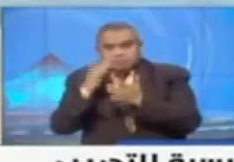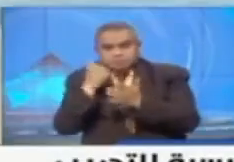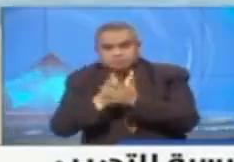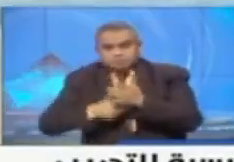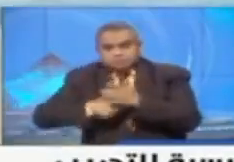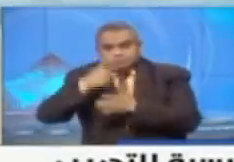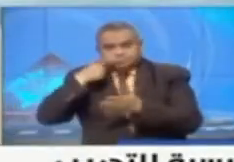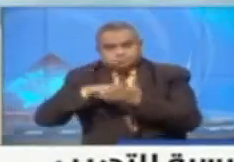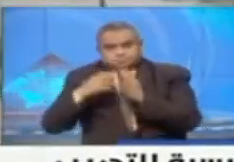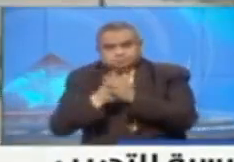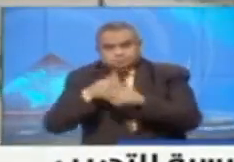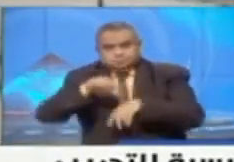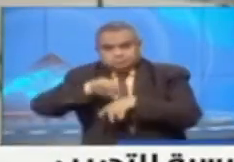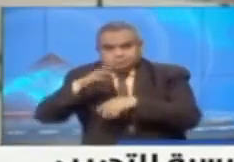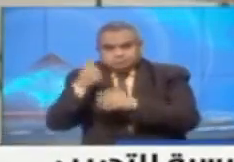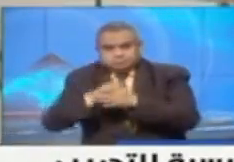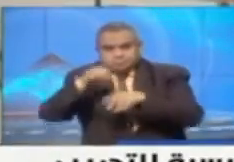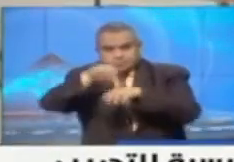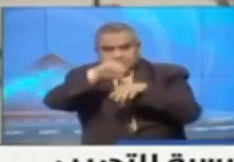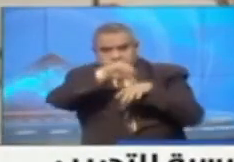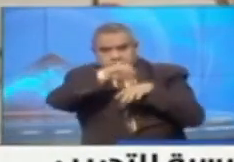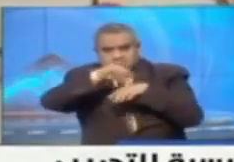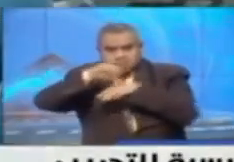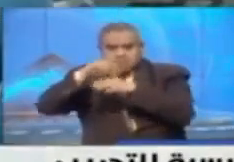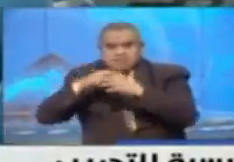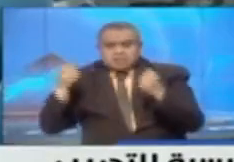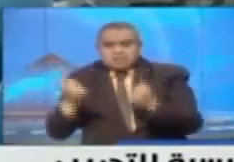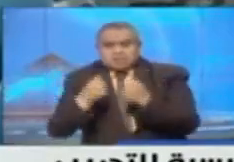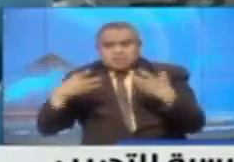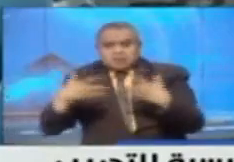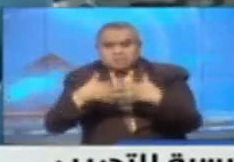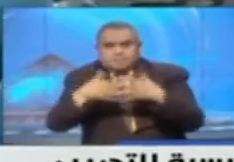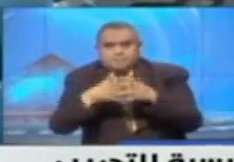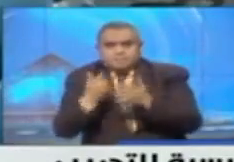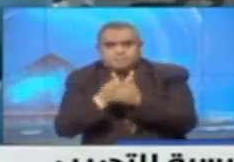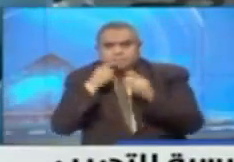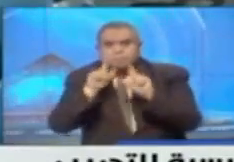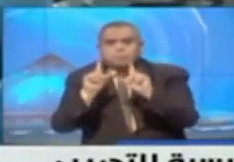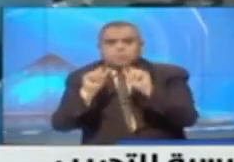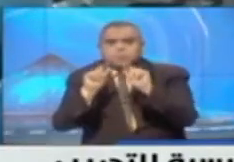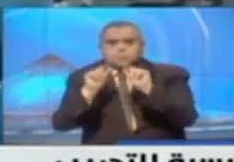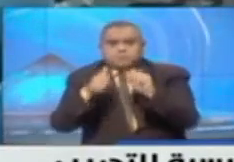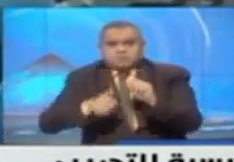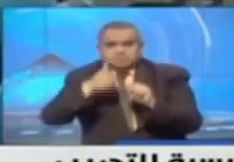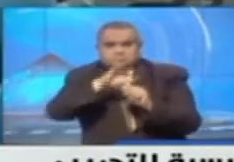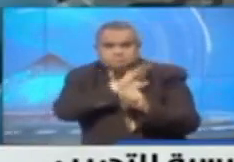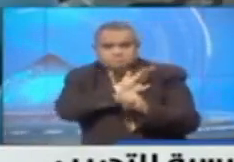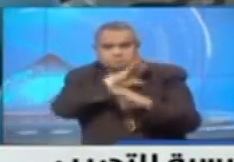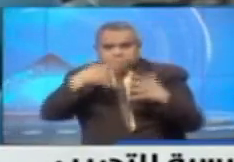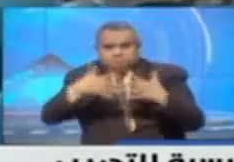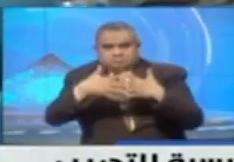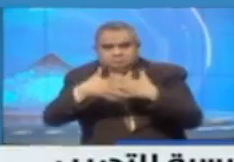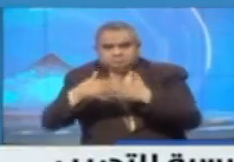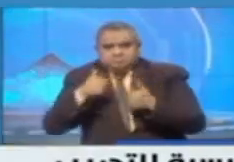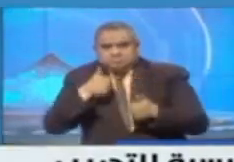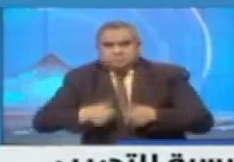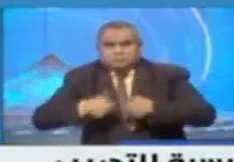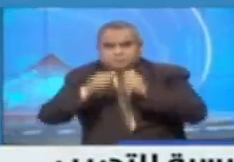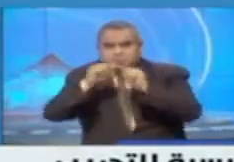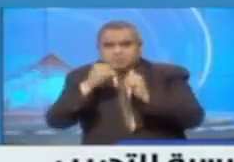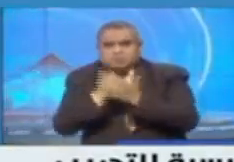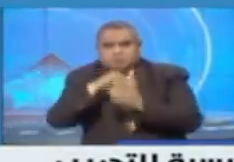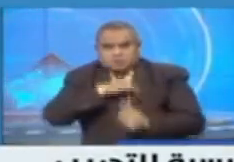التكتيكات القتالية لمختلف الدول المشاركة بالتدريب، مشيدا بالأداء المتميز للعناصر المنفذة للأنشطة